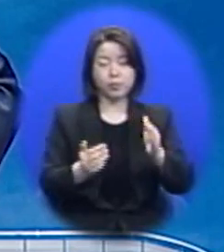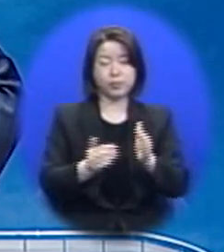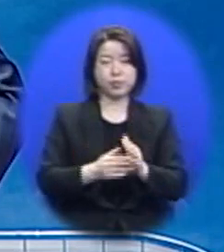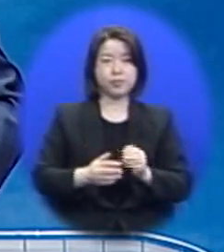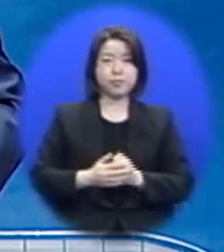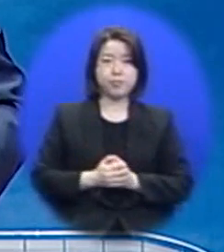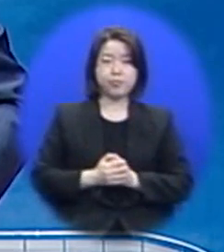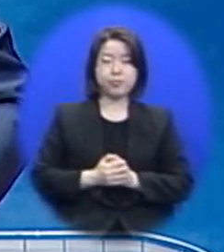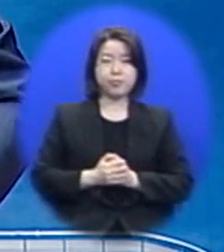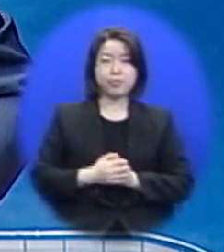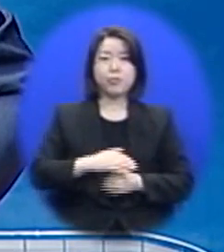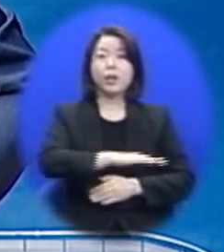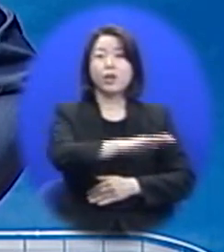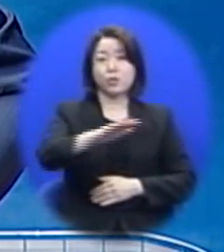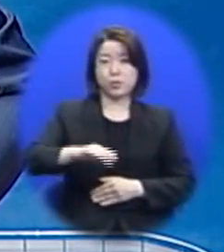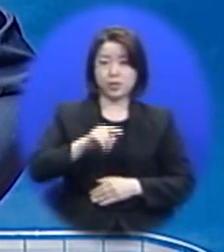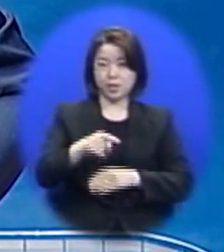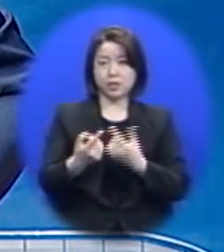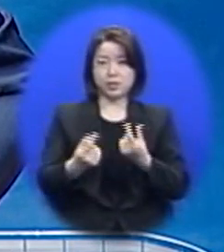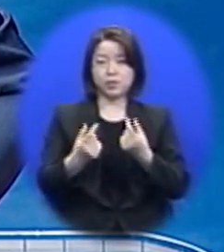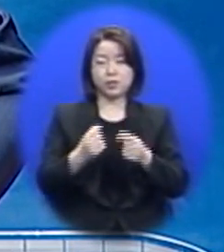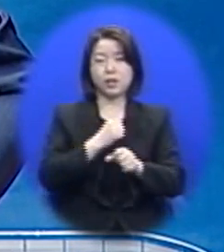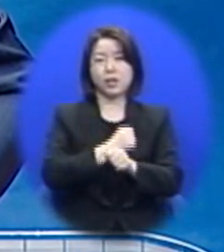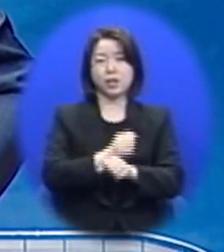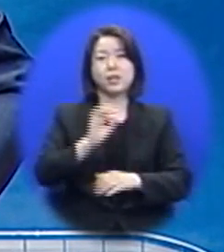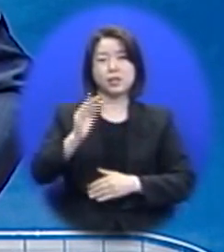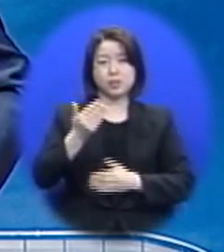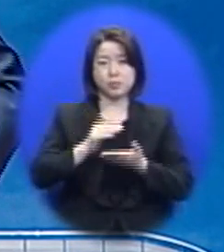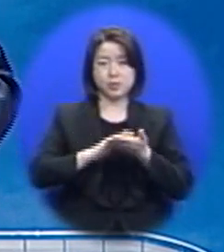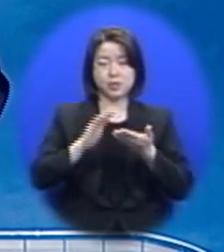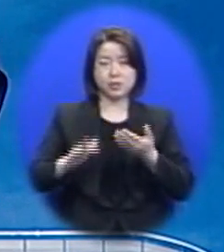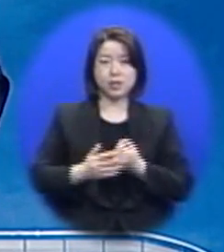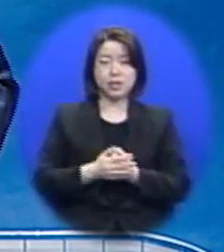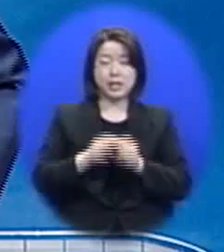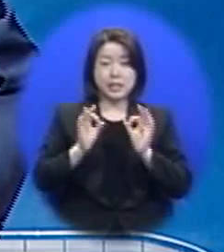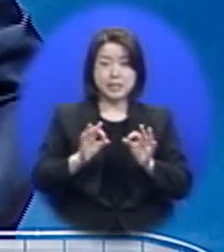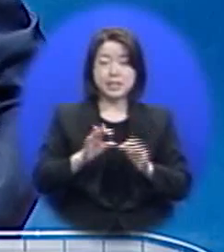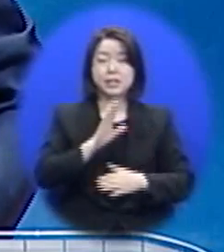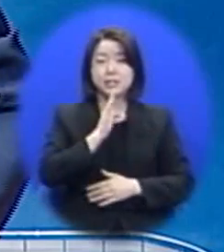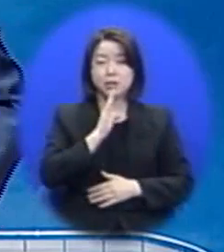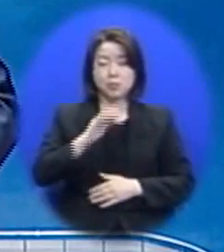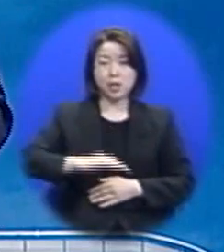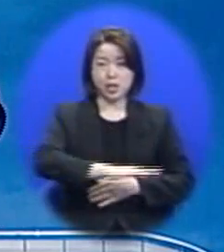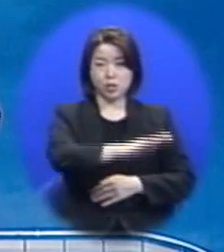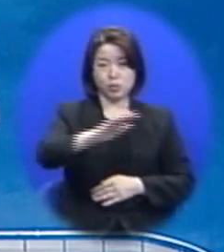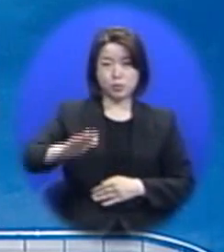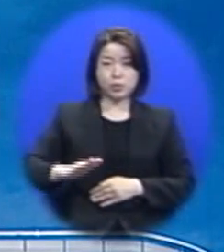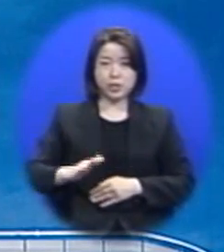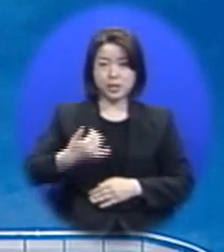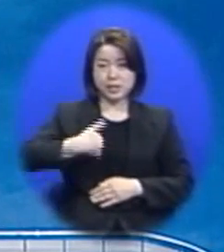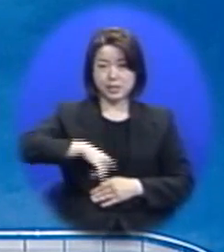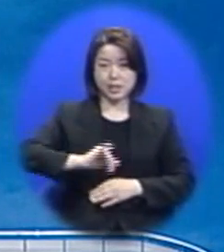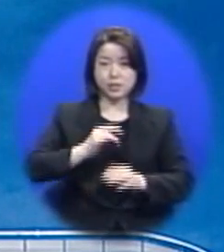돌아왔어요. 우리가 그렇게 해야 합니다. 이제는 정말 우리 자녀들에게